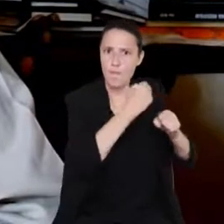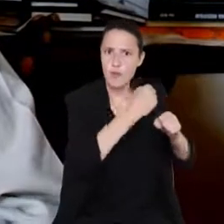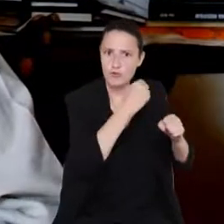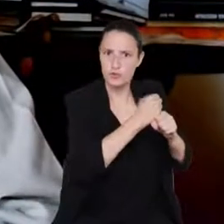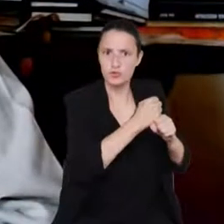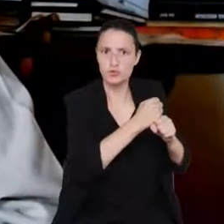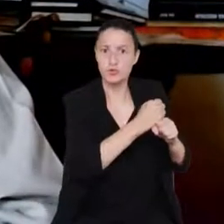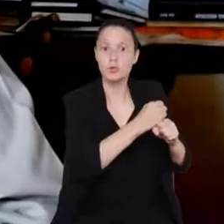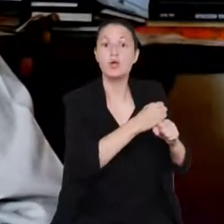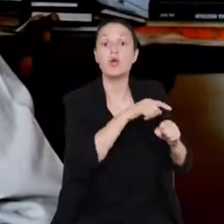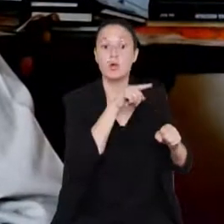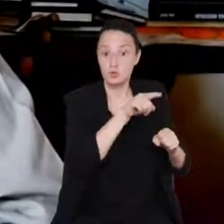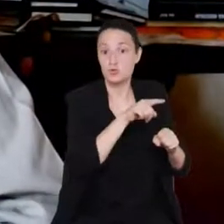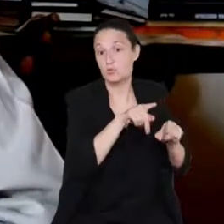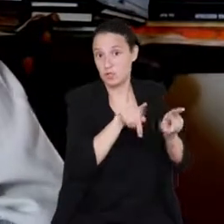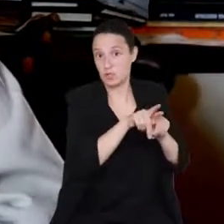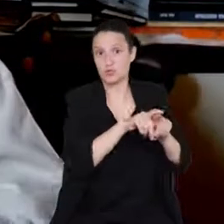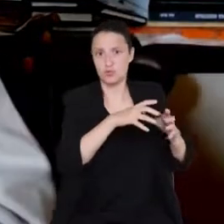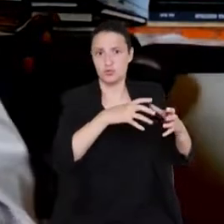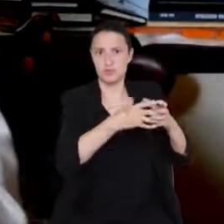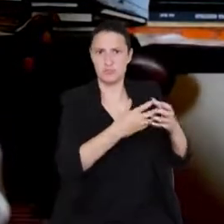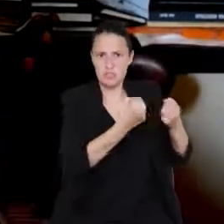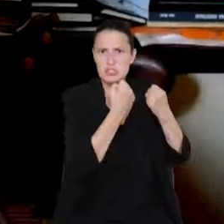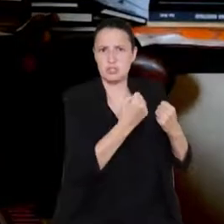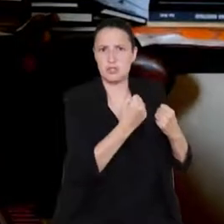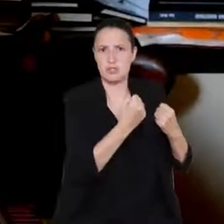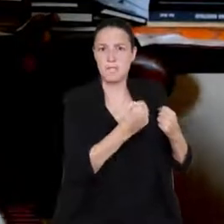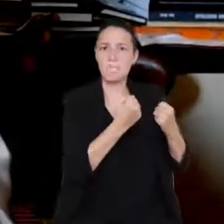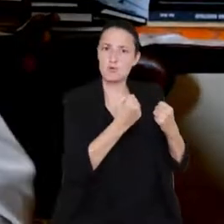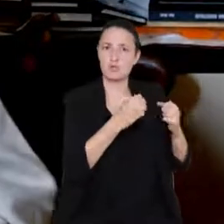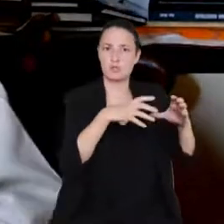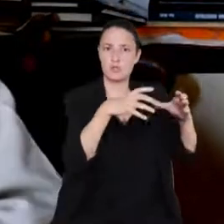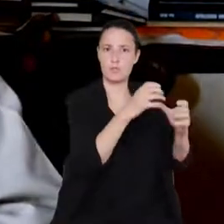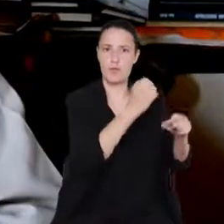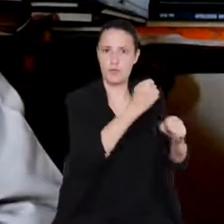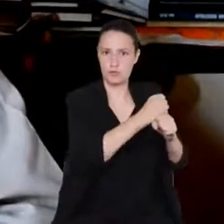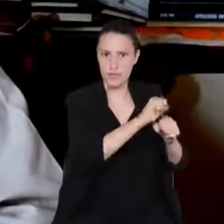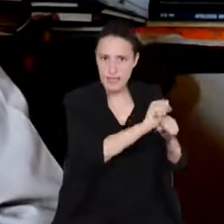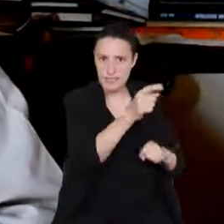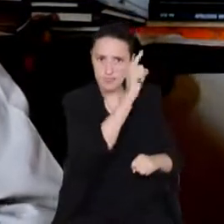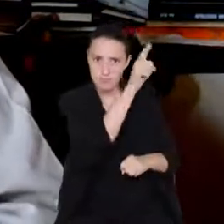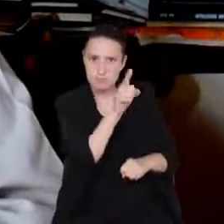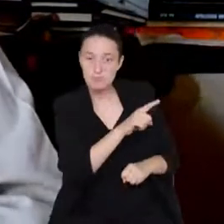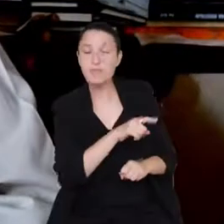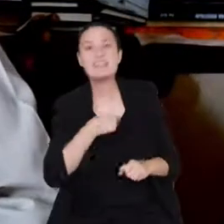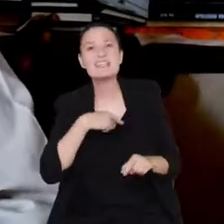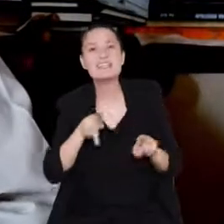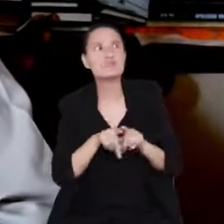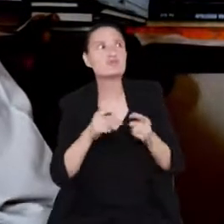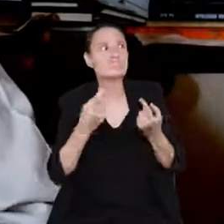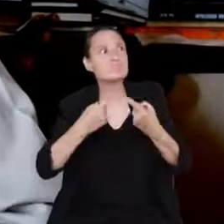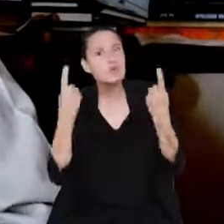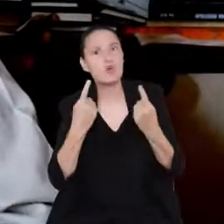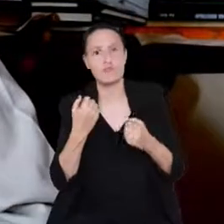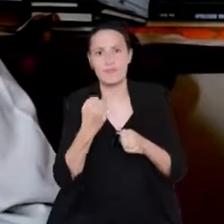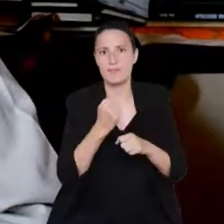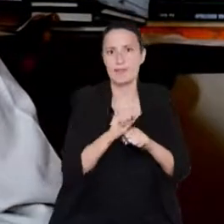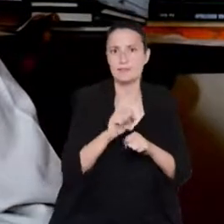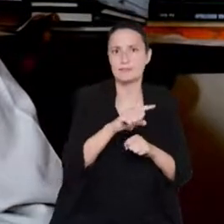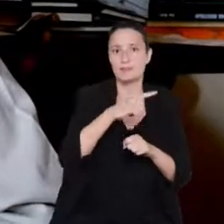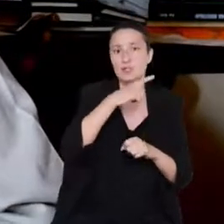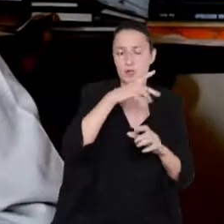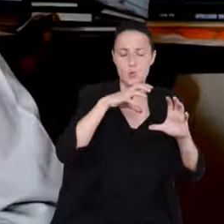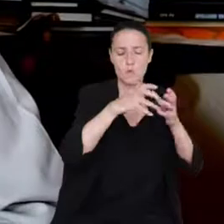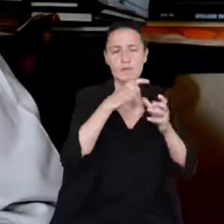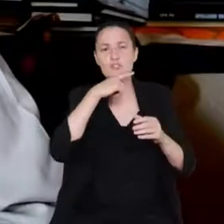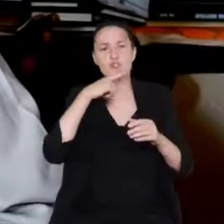robotniczy, silna grupa robotnicza. I jest takie przekonanie właściwe dla wszystkich